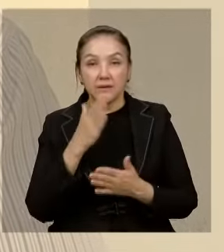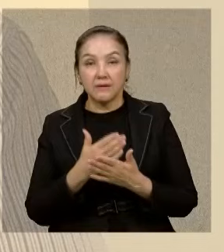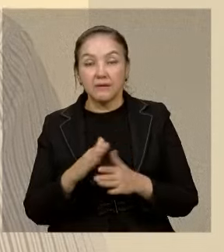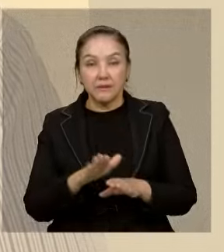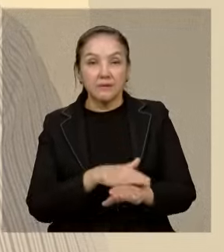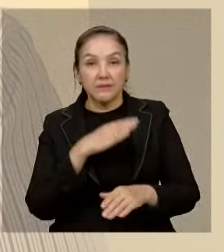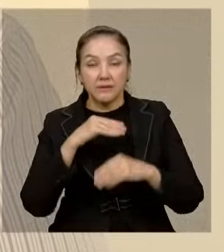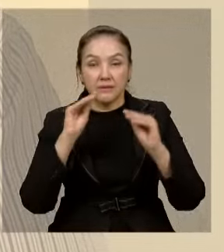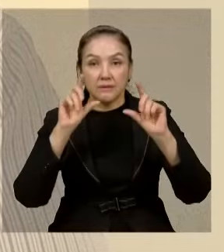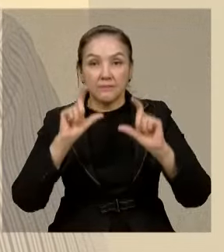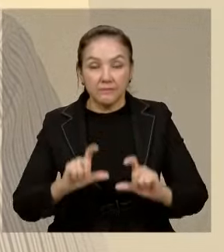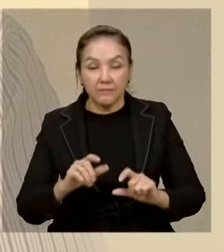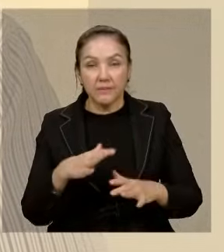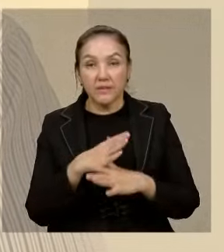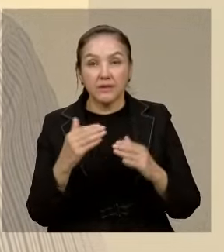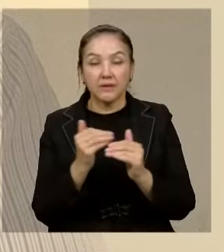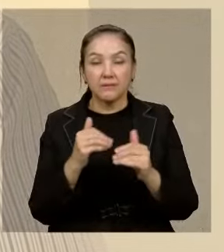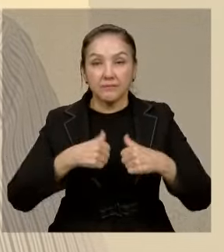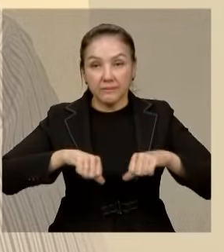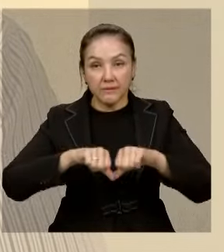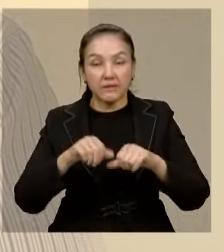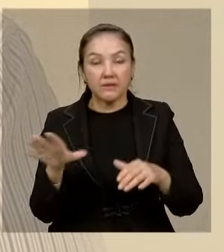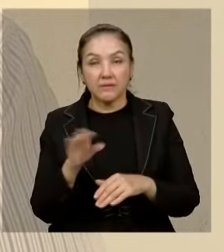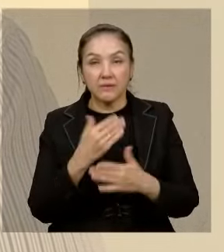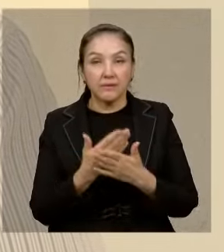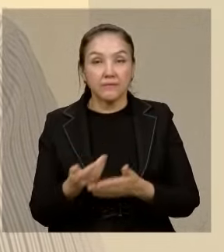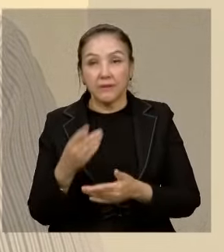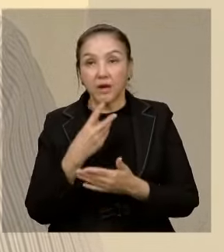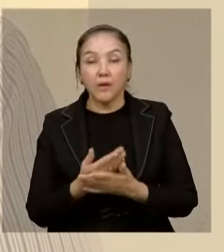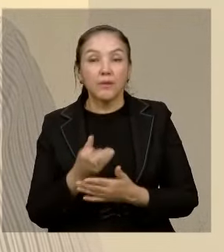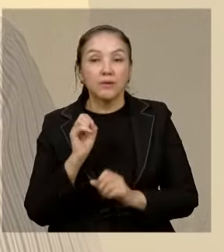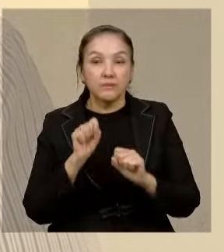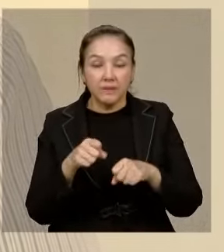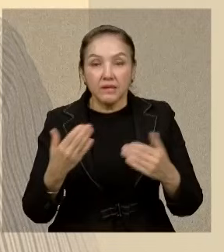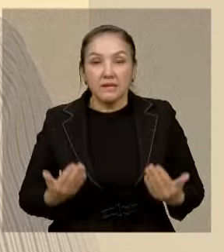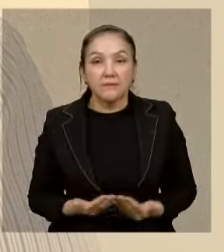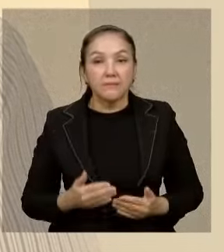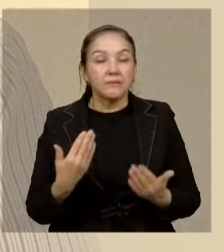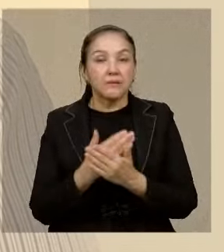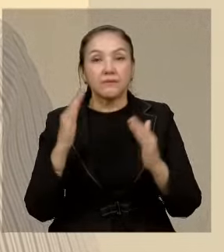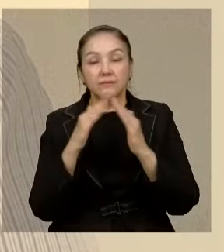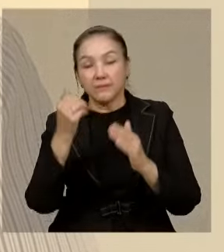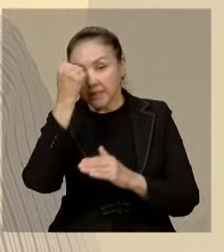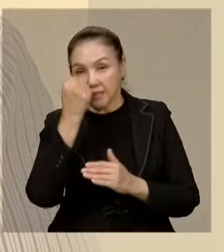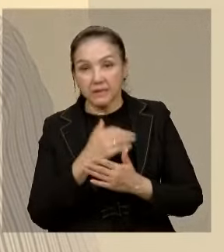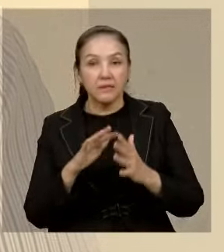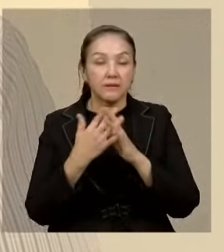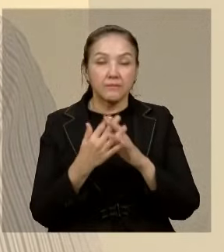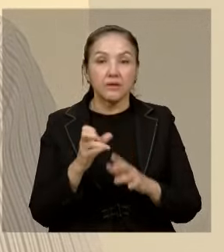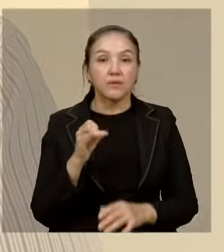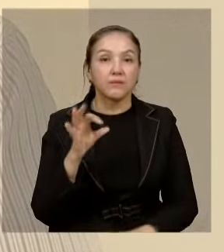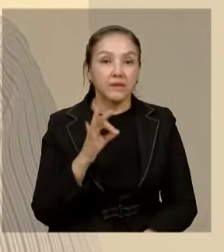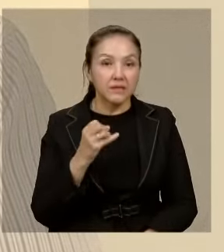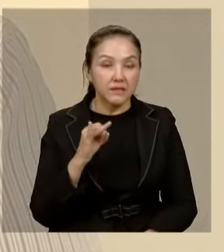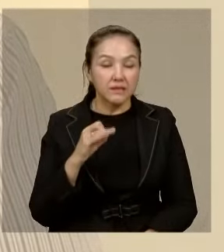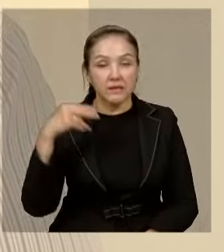долго дом дал осадку много раз приезжала комиссия И всё же его признали непригодным за новый дом выражаю богдано акимом села и области